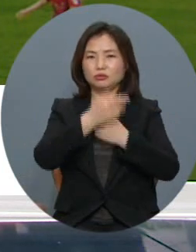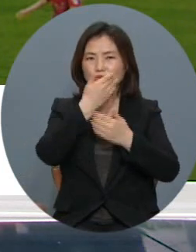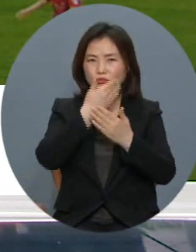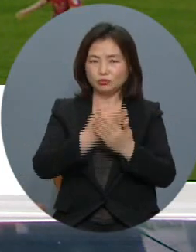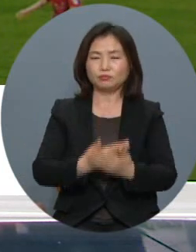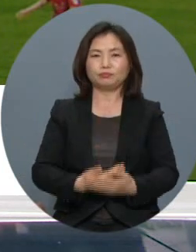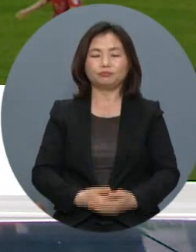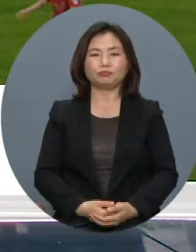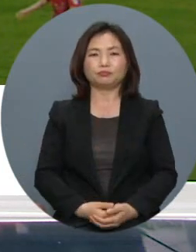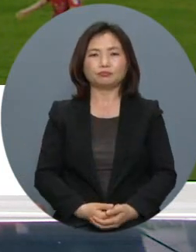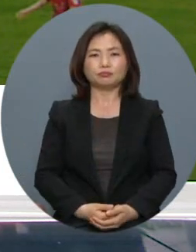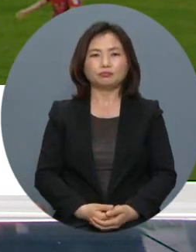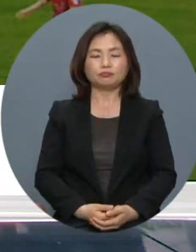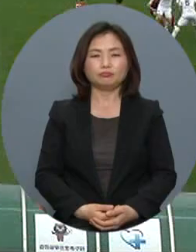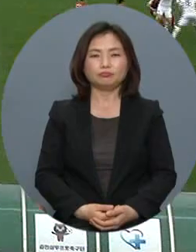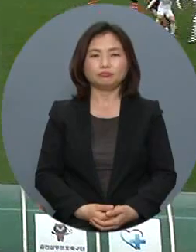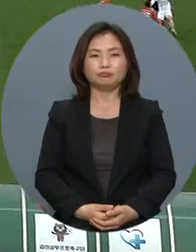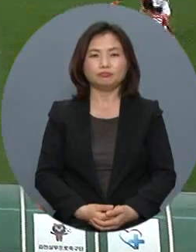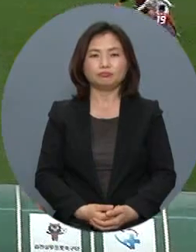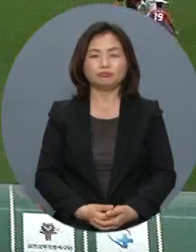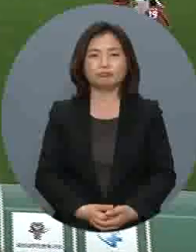서관 기자입니다.